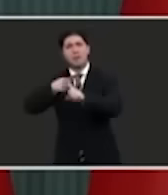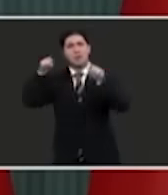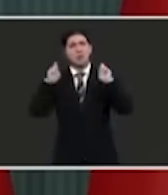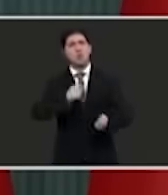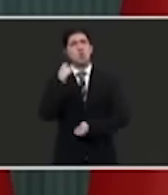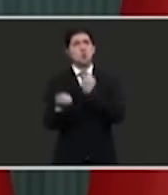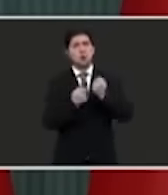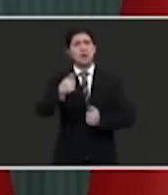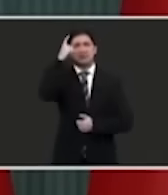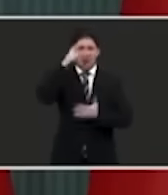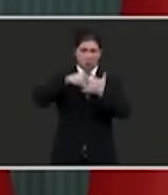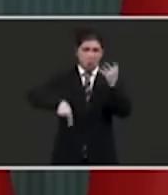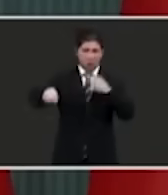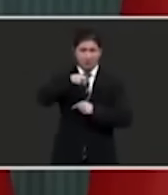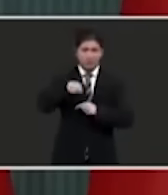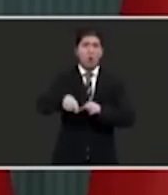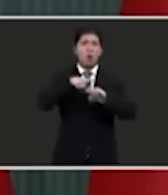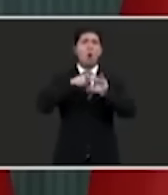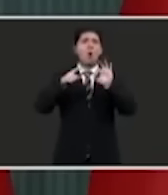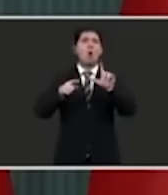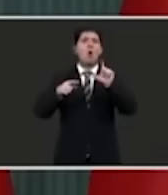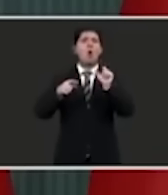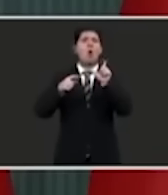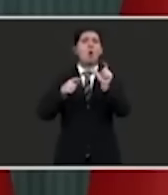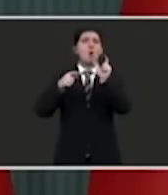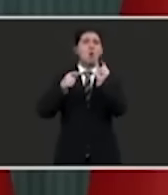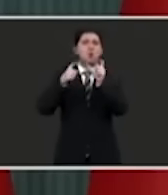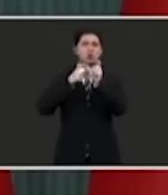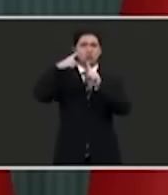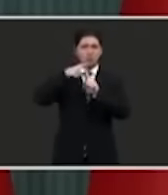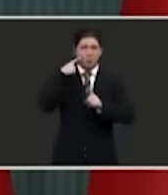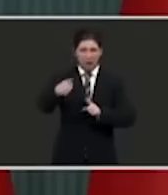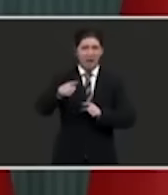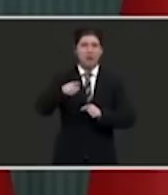İsrail yönetimi de Holokost'u Filistinlilere yönelik